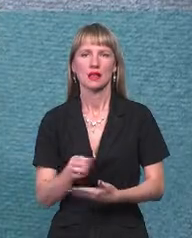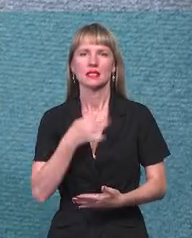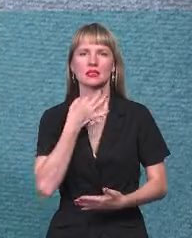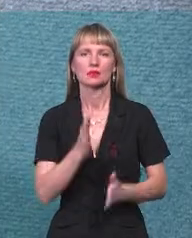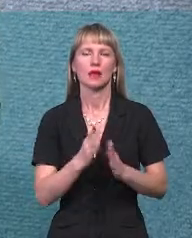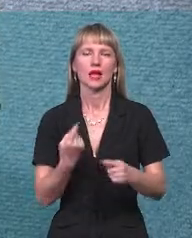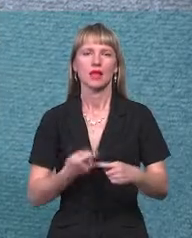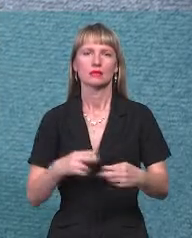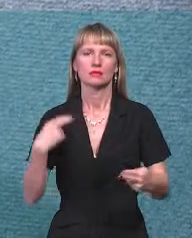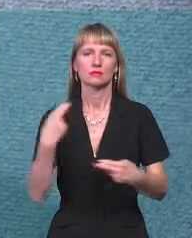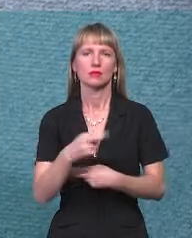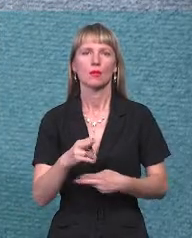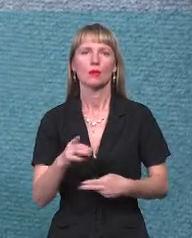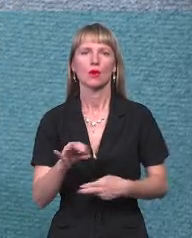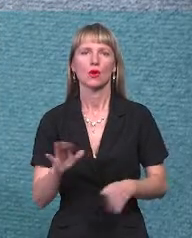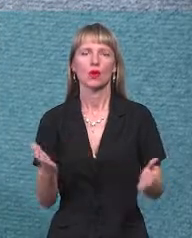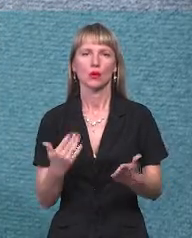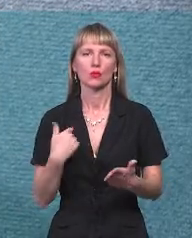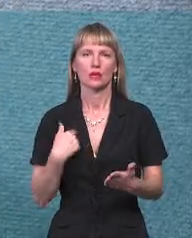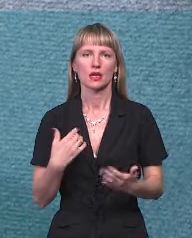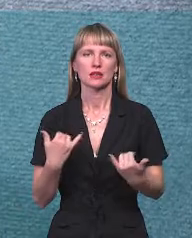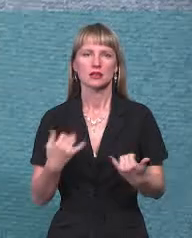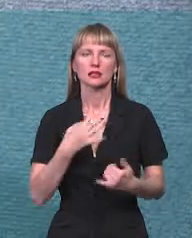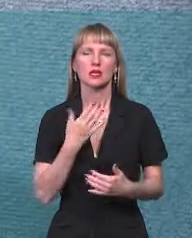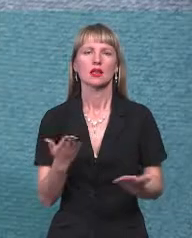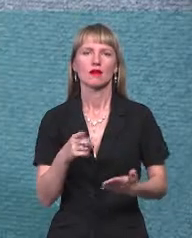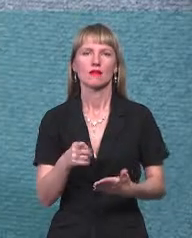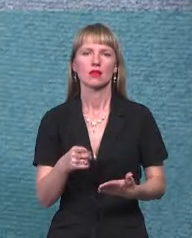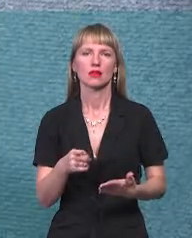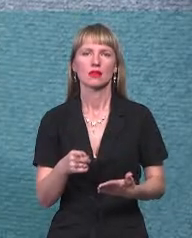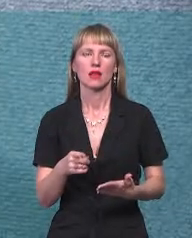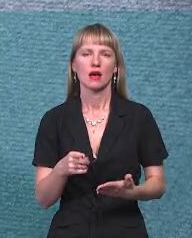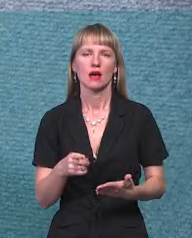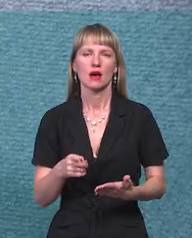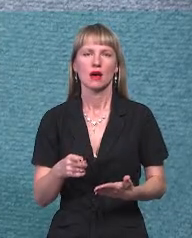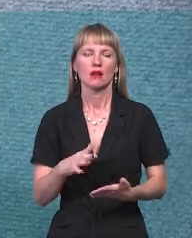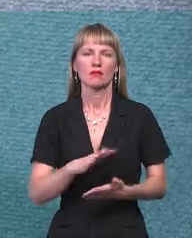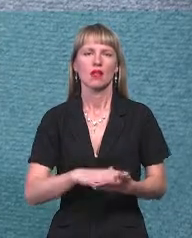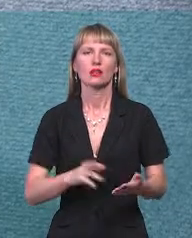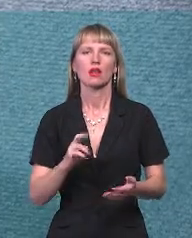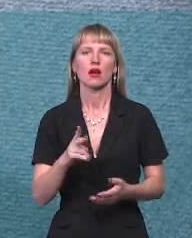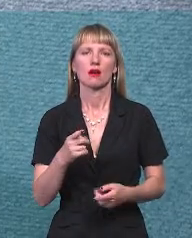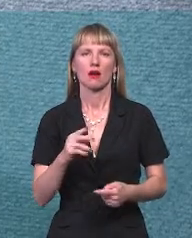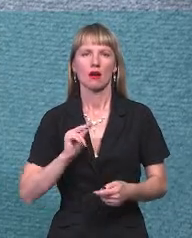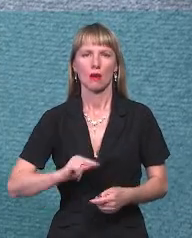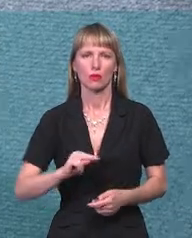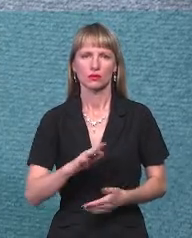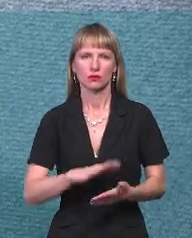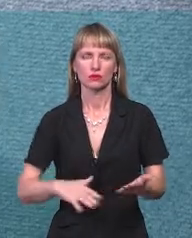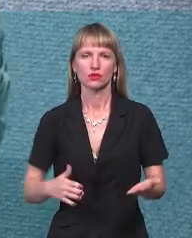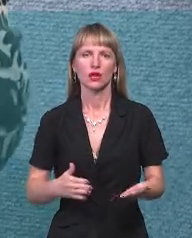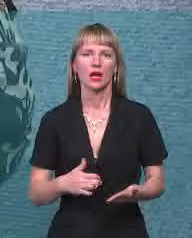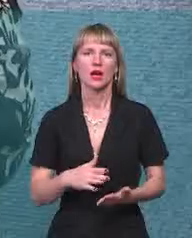оця заборгованість, про яку я щойно сказала, як вона відбувається на роботі ваших підрозділів? Будь ласка, пані Ірина.